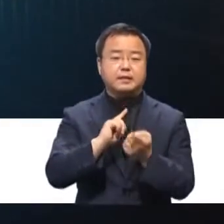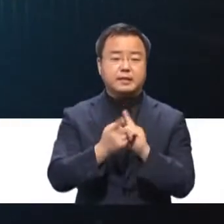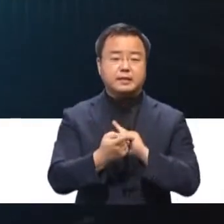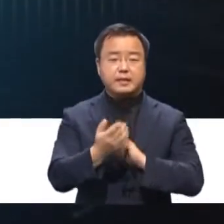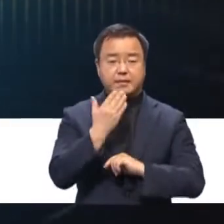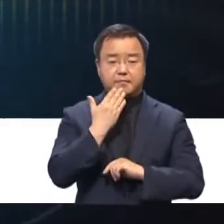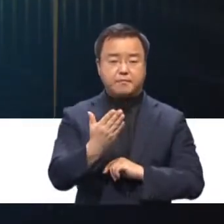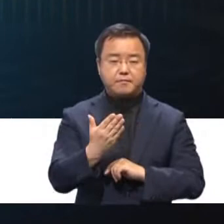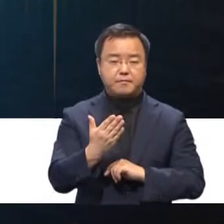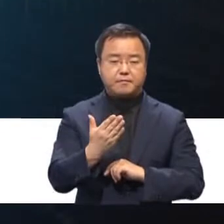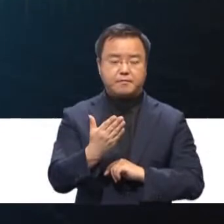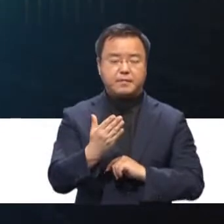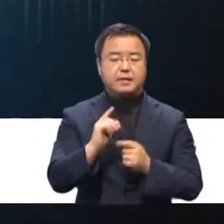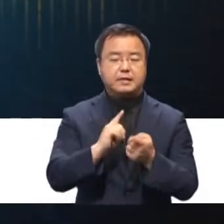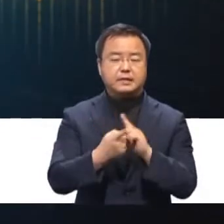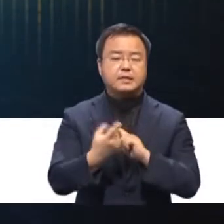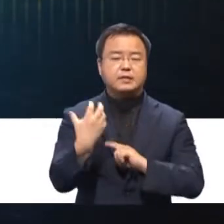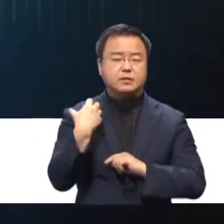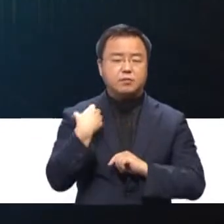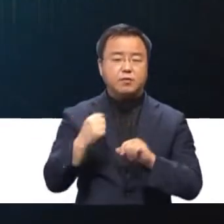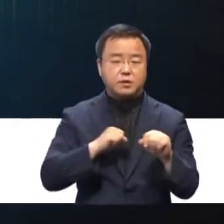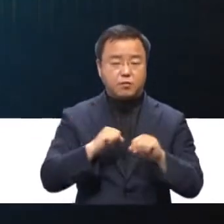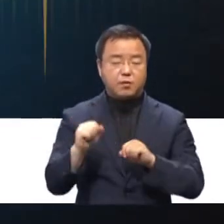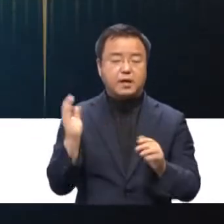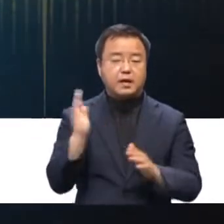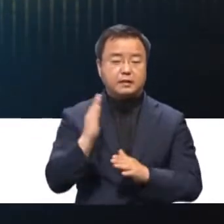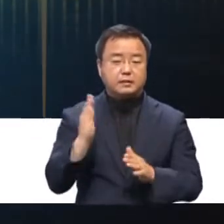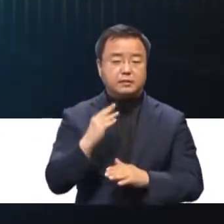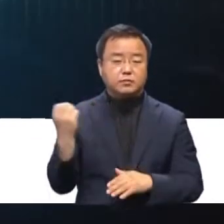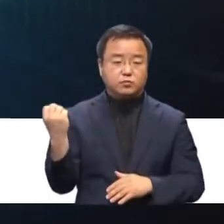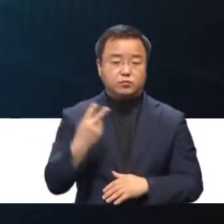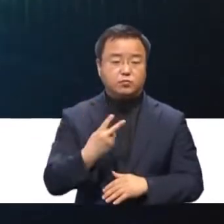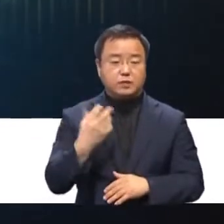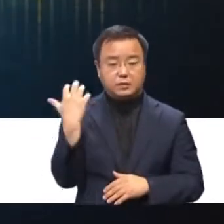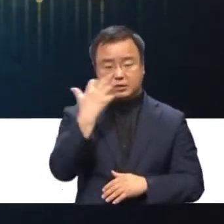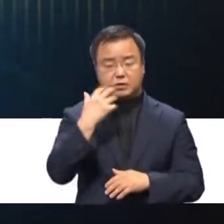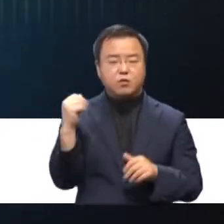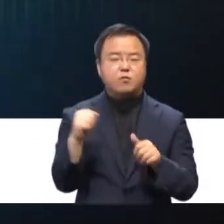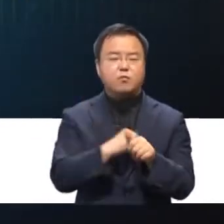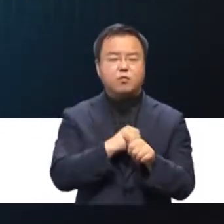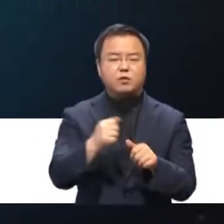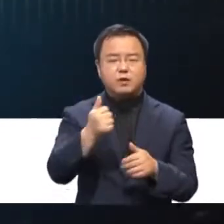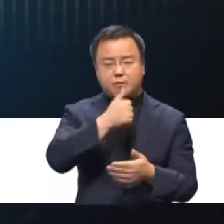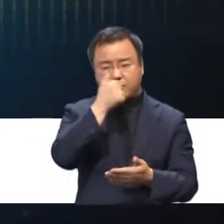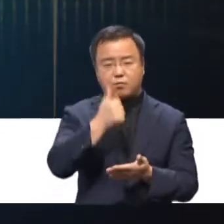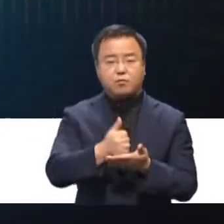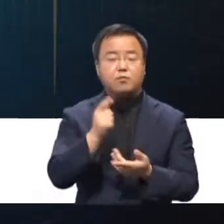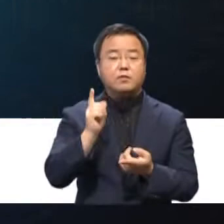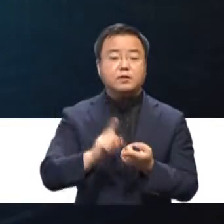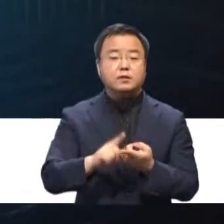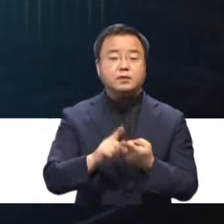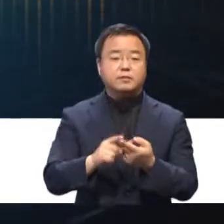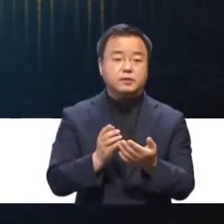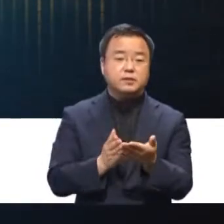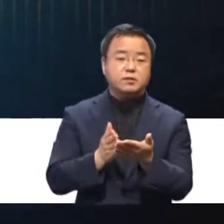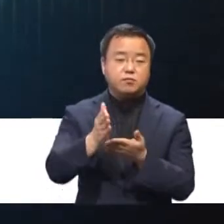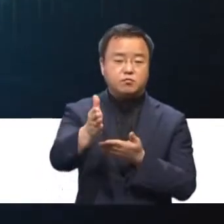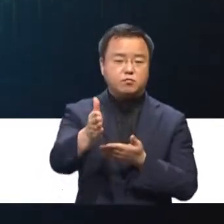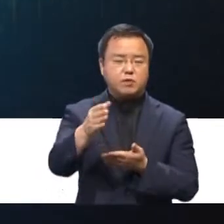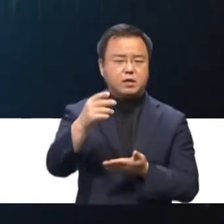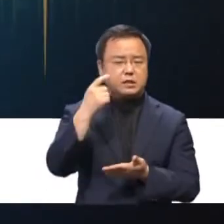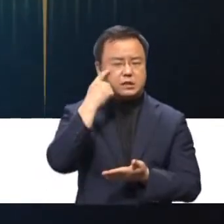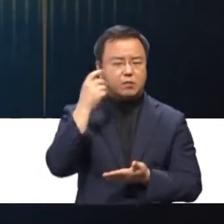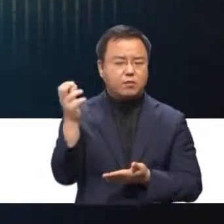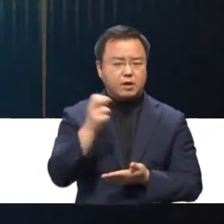개리 미 역할을 하는 학생들 뿐만 아니라 이러한 성폭력 범죄에 있어서 전문적인 일정에